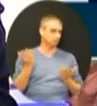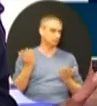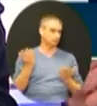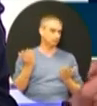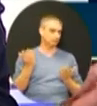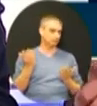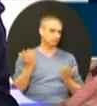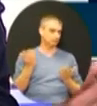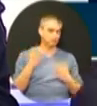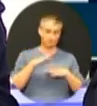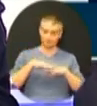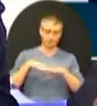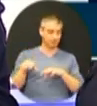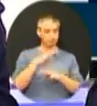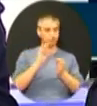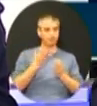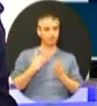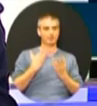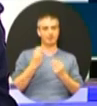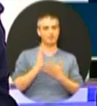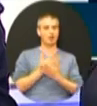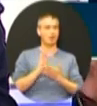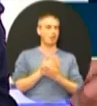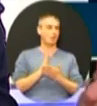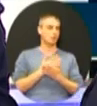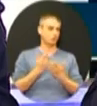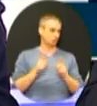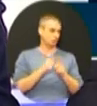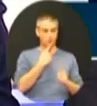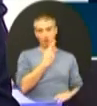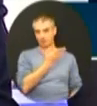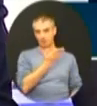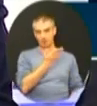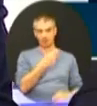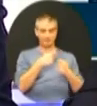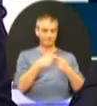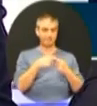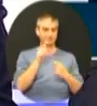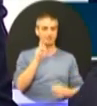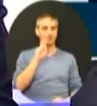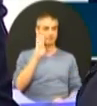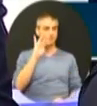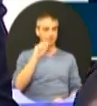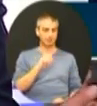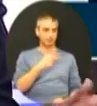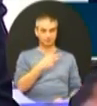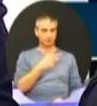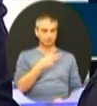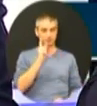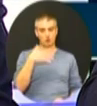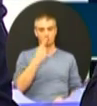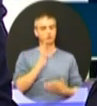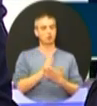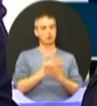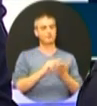ש המשפטנים לצערנו מקבלים הרבה מאוד החלטות ש שכמו שאמרה חברת הכנסת ורבין שבעצם יכול להיות